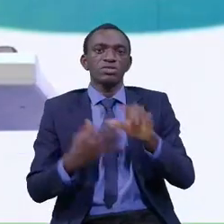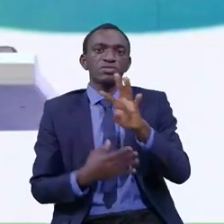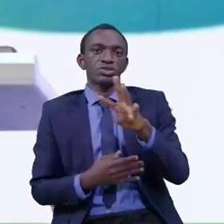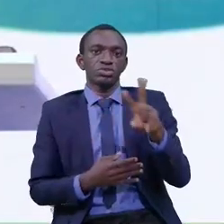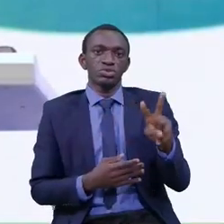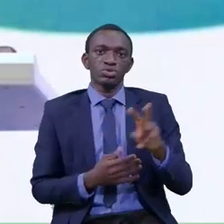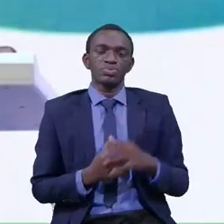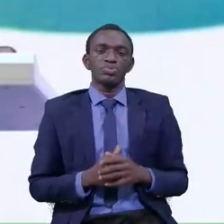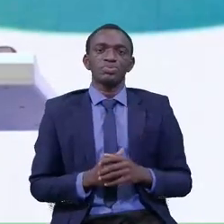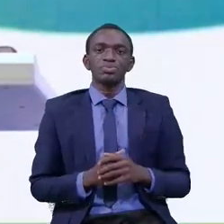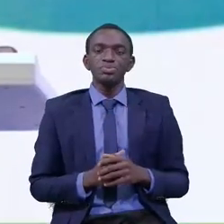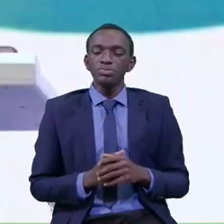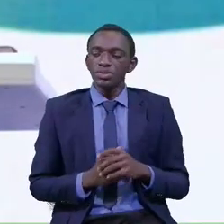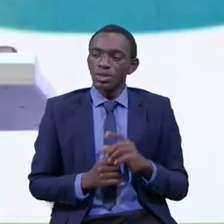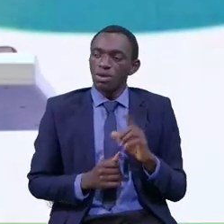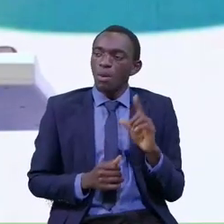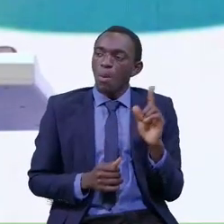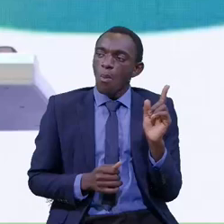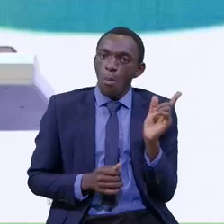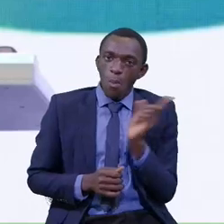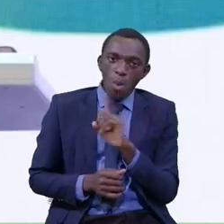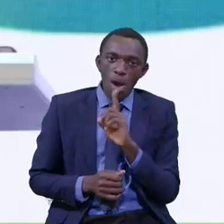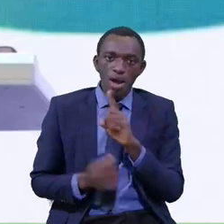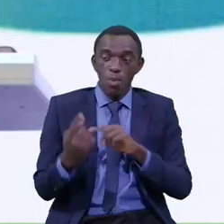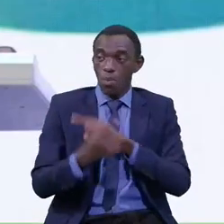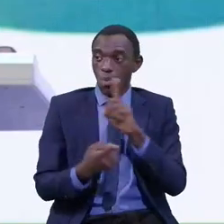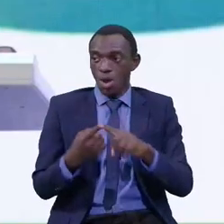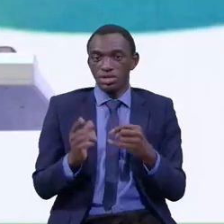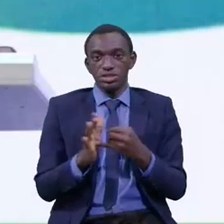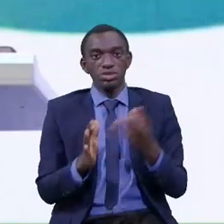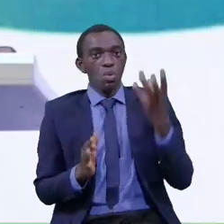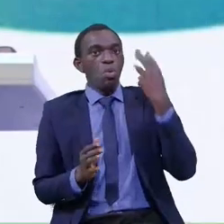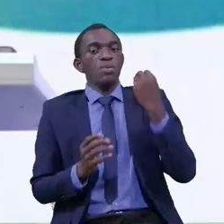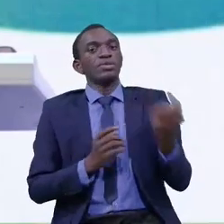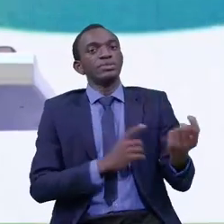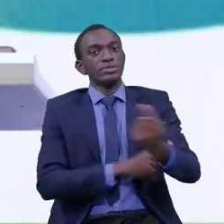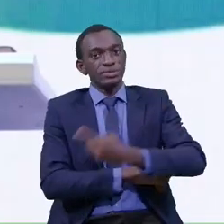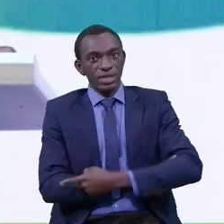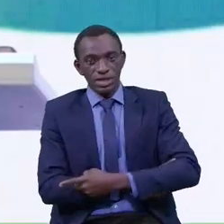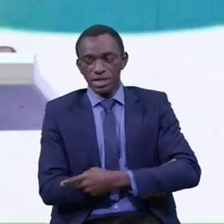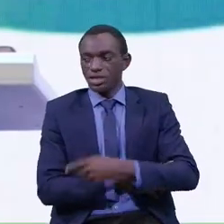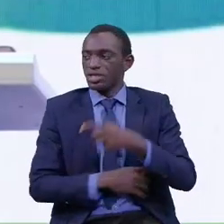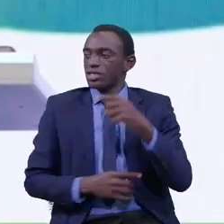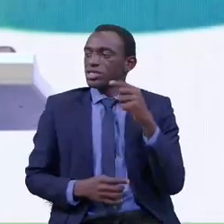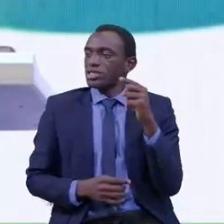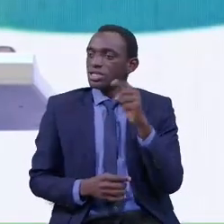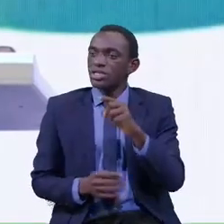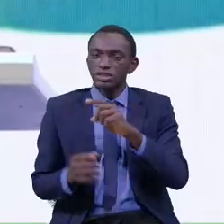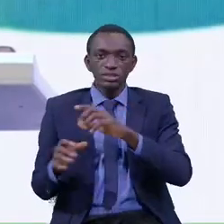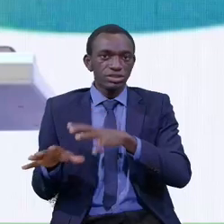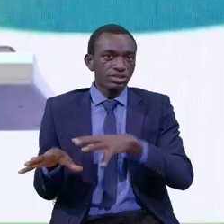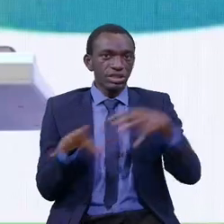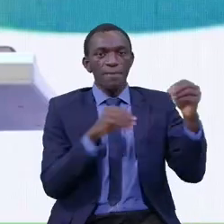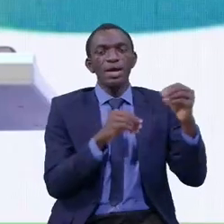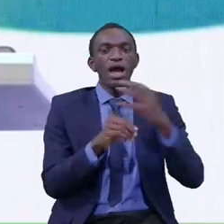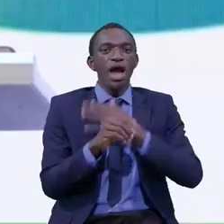verset 42, 4, 42 de Luc, Luc 4, 42. Dès que le jour parut, il sortit alla